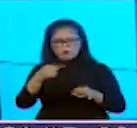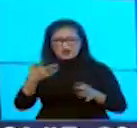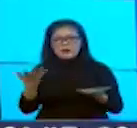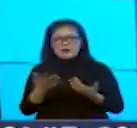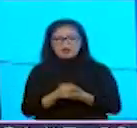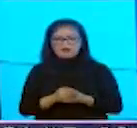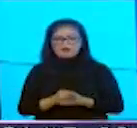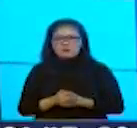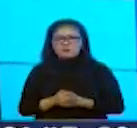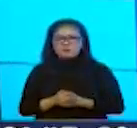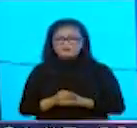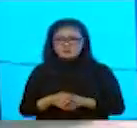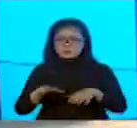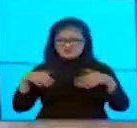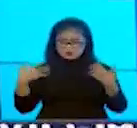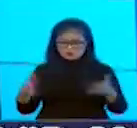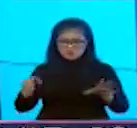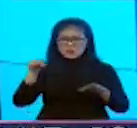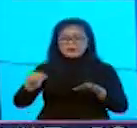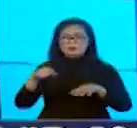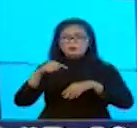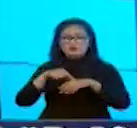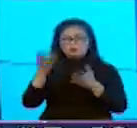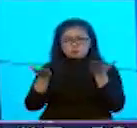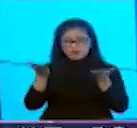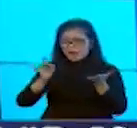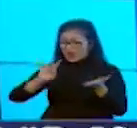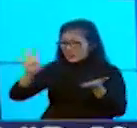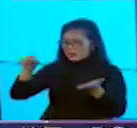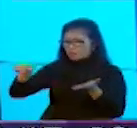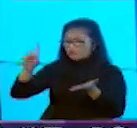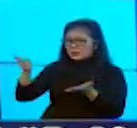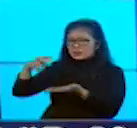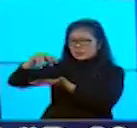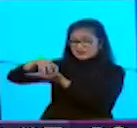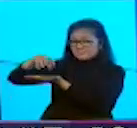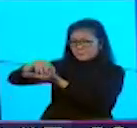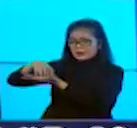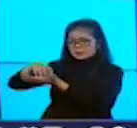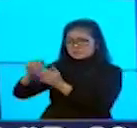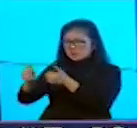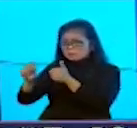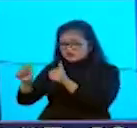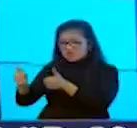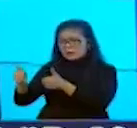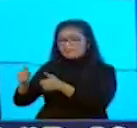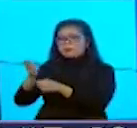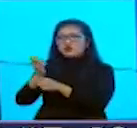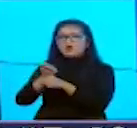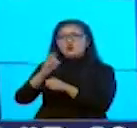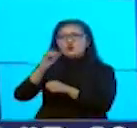kasus positif COVID-19, Gor Matraman akan dijadikan lokasi isolasi pasien COVID-19. Persiapan alihfungsi Gor menjadi tempat isolasi